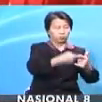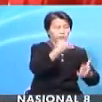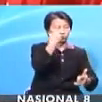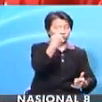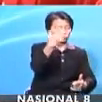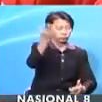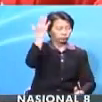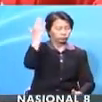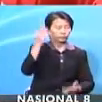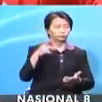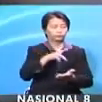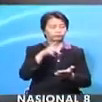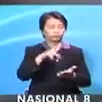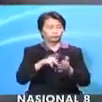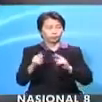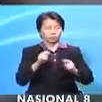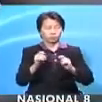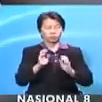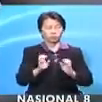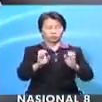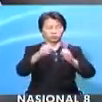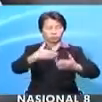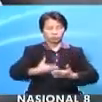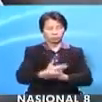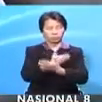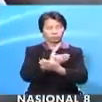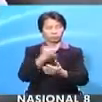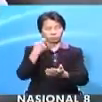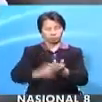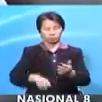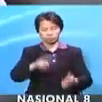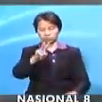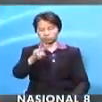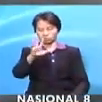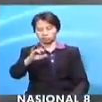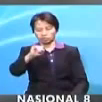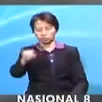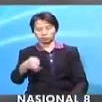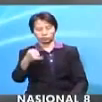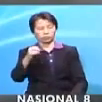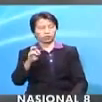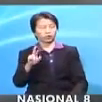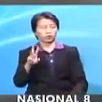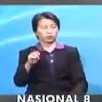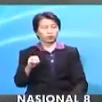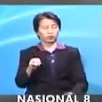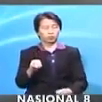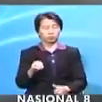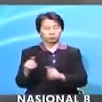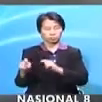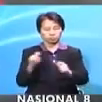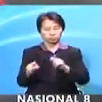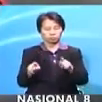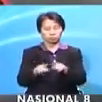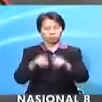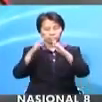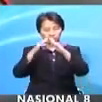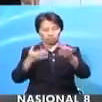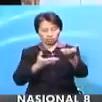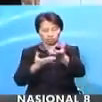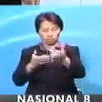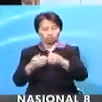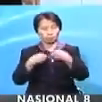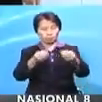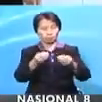pusat awalan tindakan kecemasan baharu yang bernilai 25 juta ringgit itu juga bertindak sebagai balai bambu yang memberikan